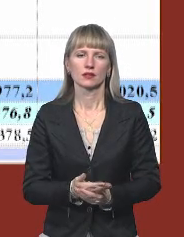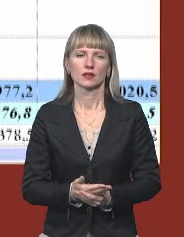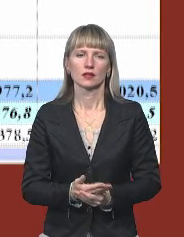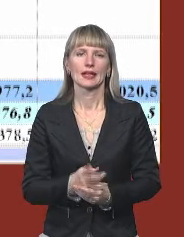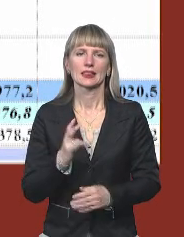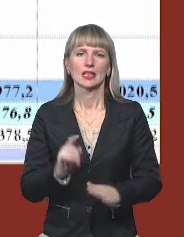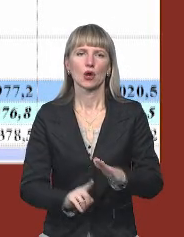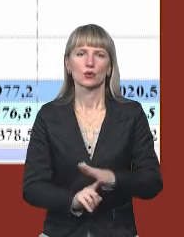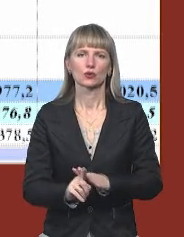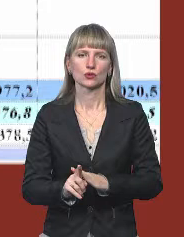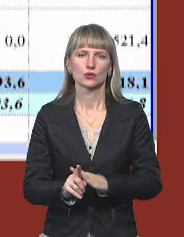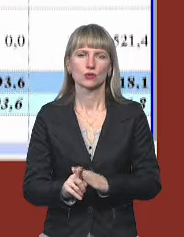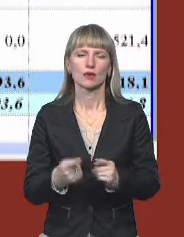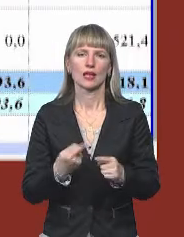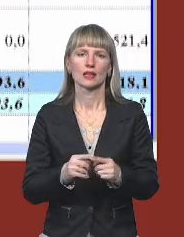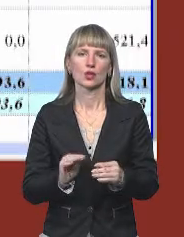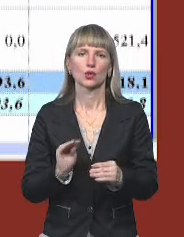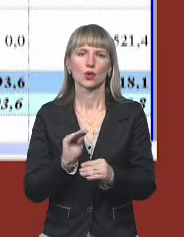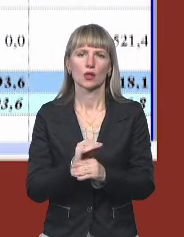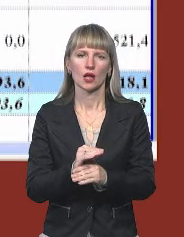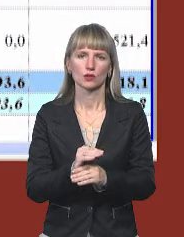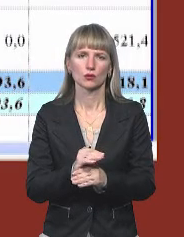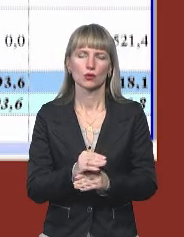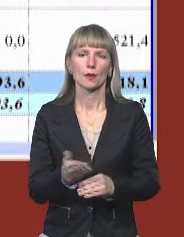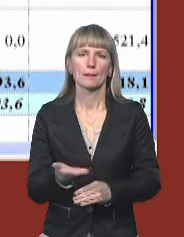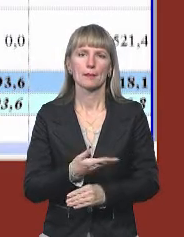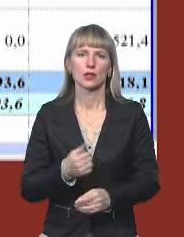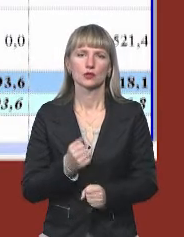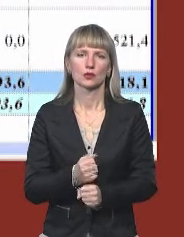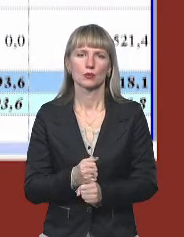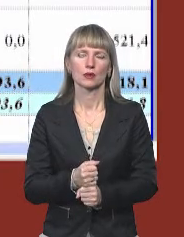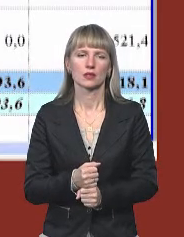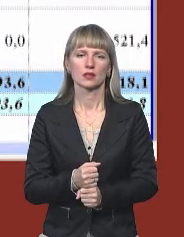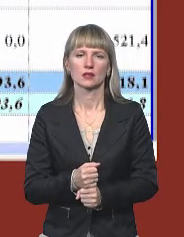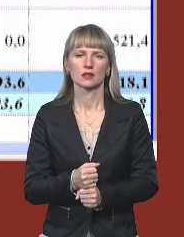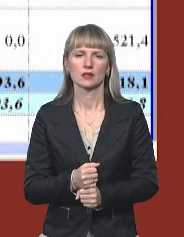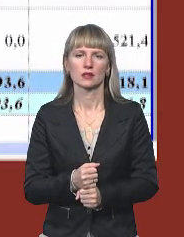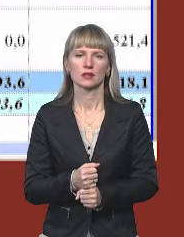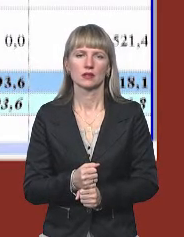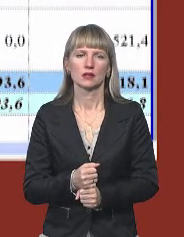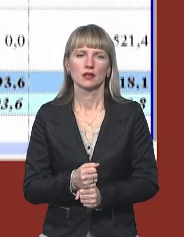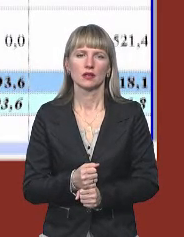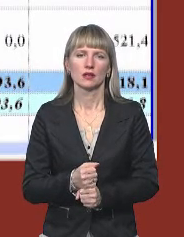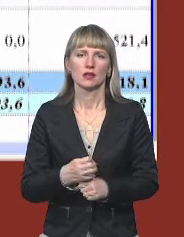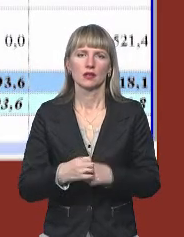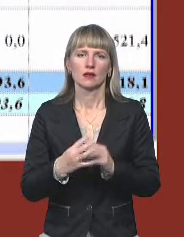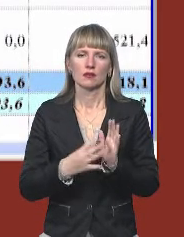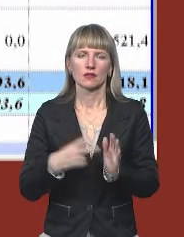От на основі цього додатку ми розробили от зараз 18-20